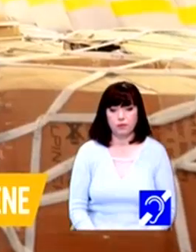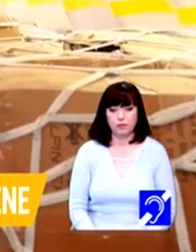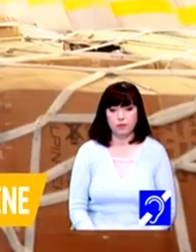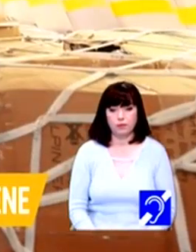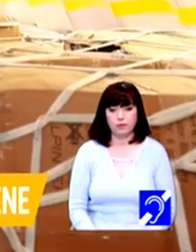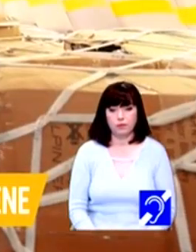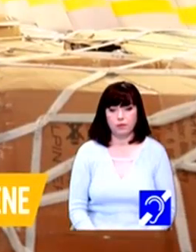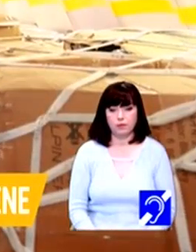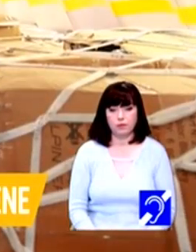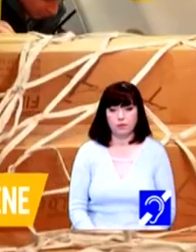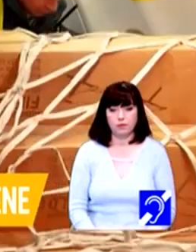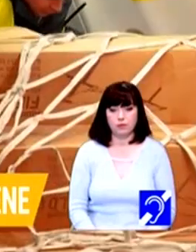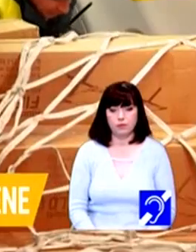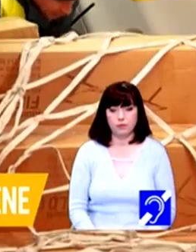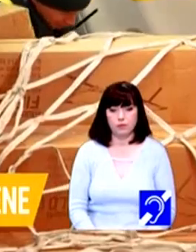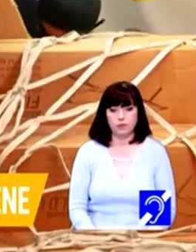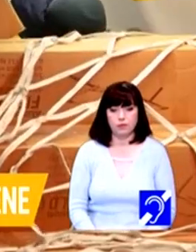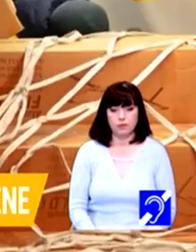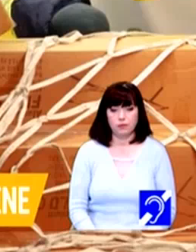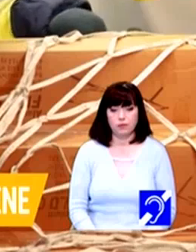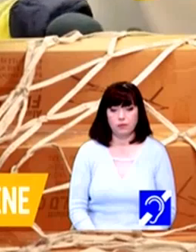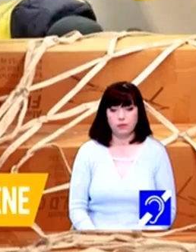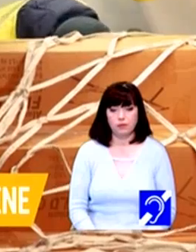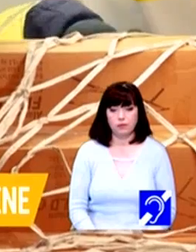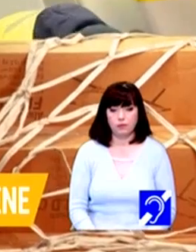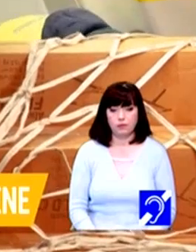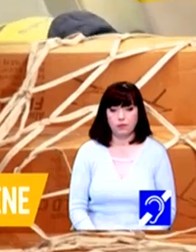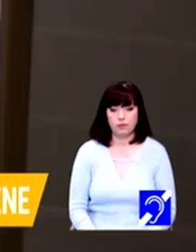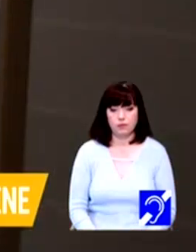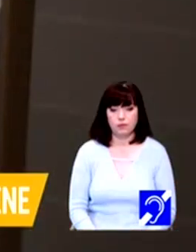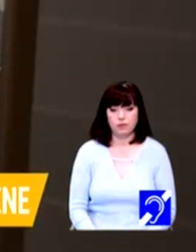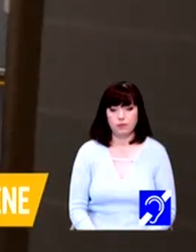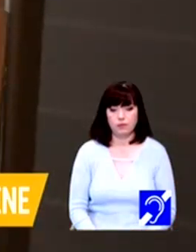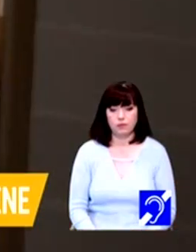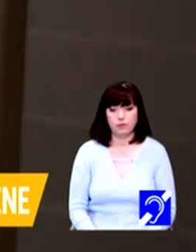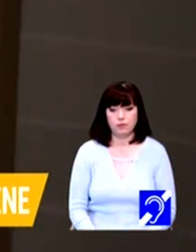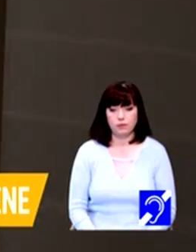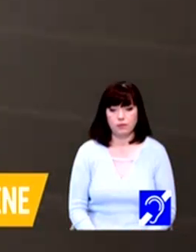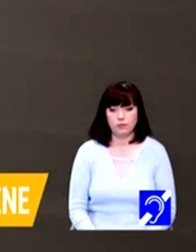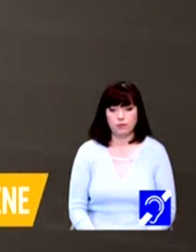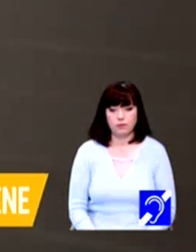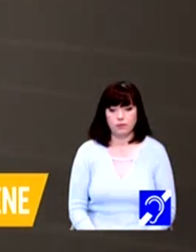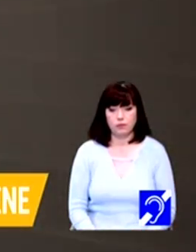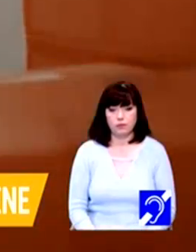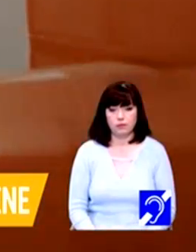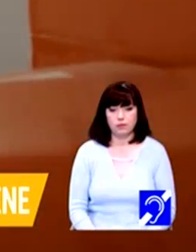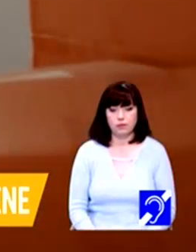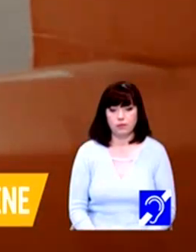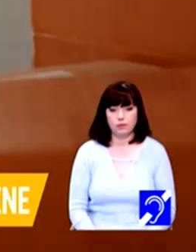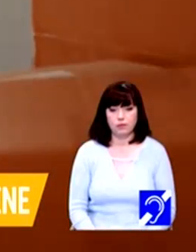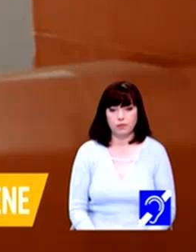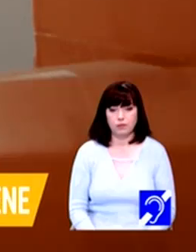This delivery is just the beginning. More will come. For example, in the next couple of days, we'll also